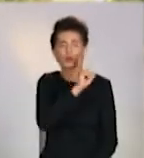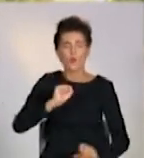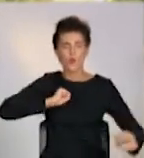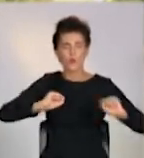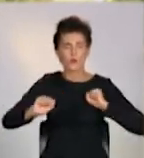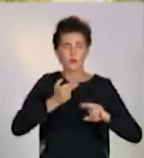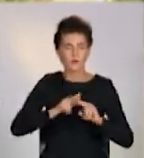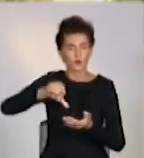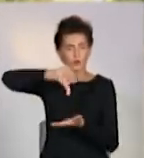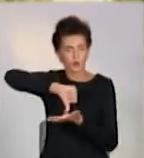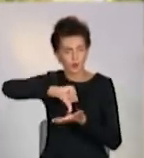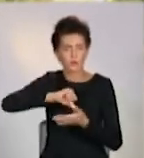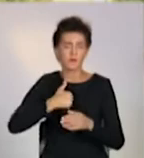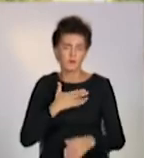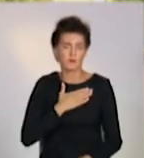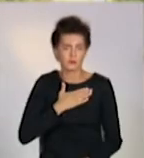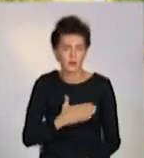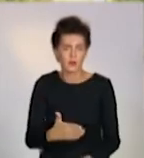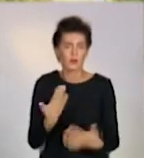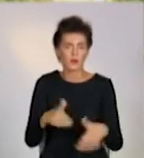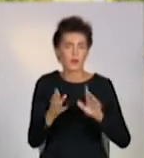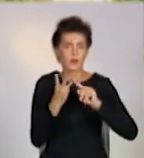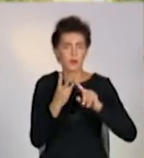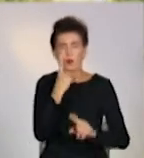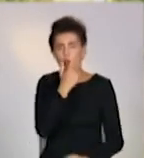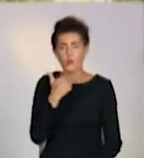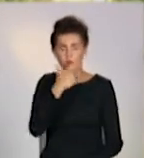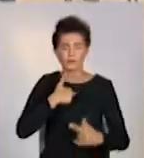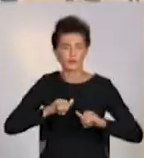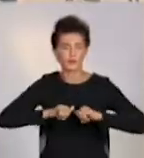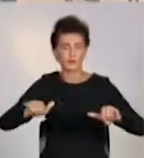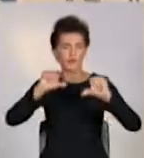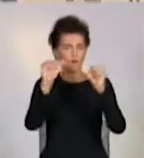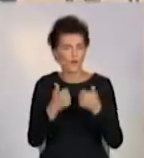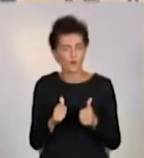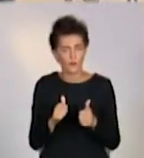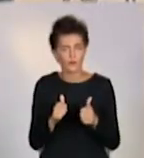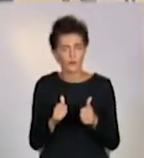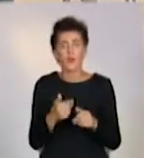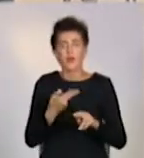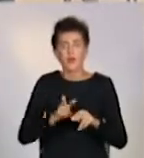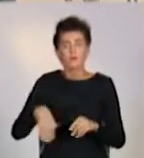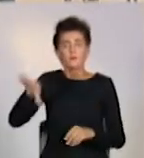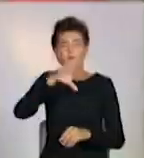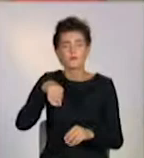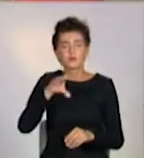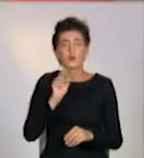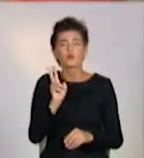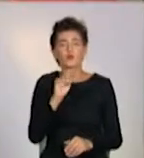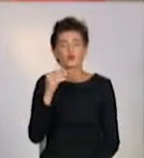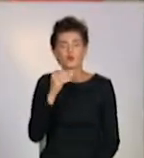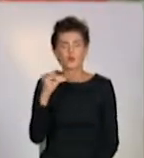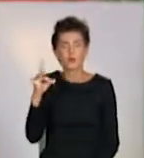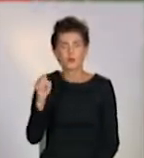скажем. Поэтому с удовольствием уже третий год реализуем именно такой формат. Роботи конкурсантів оцінюватиме журі.